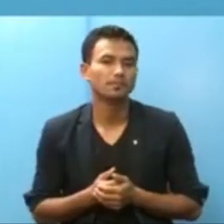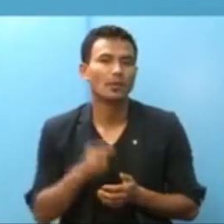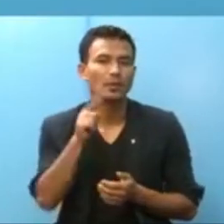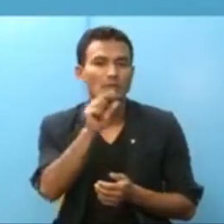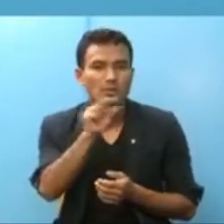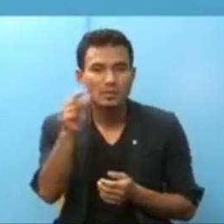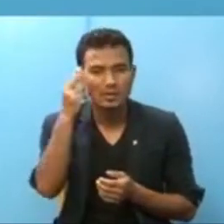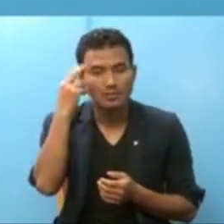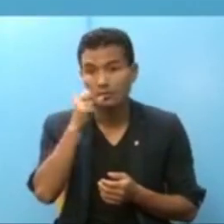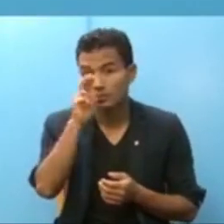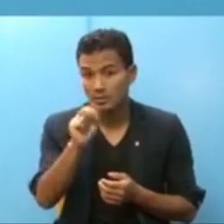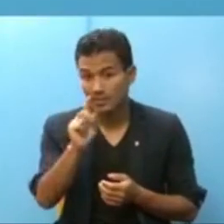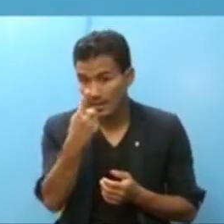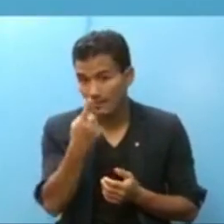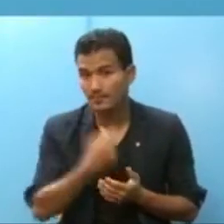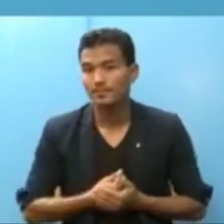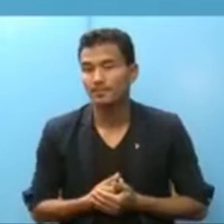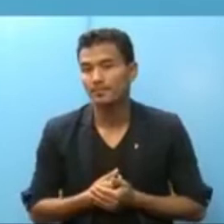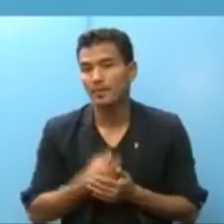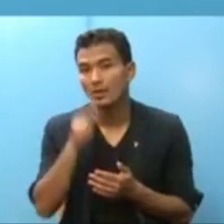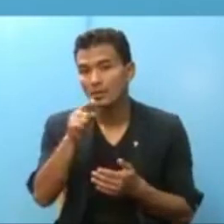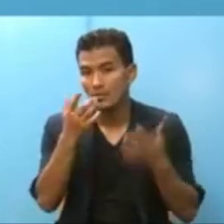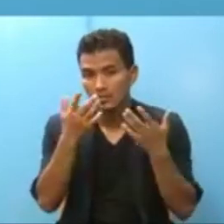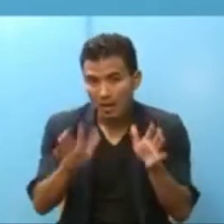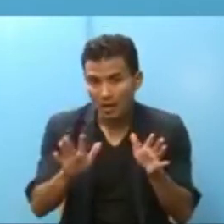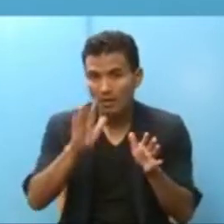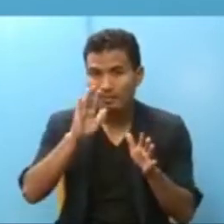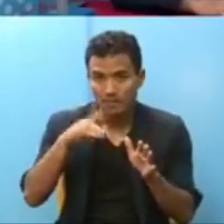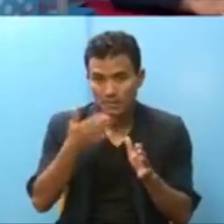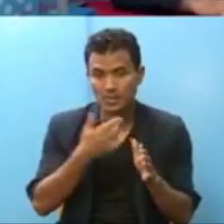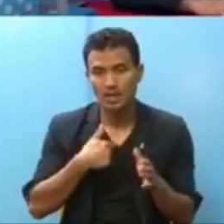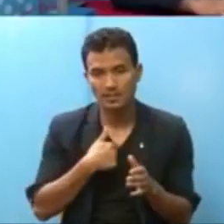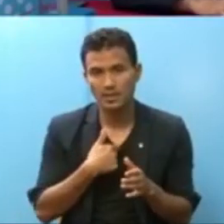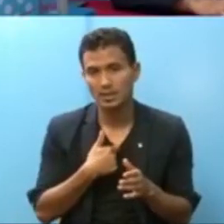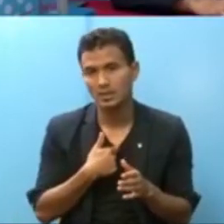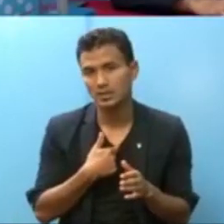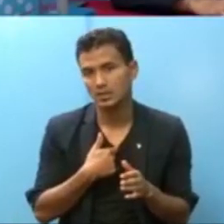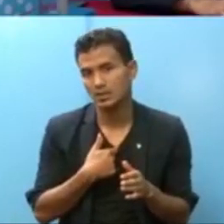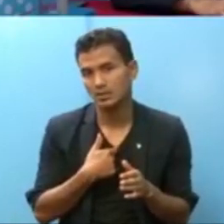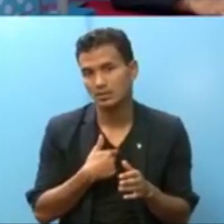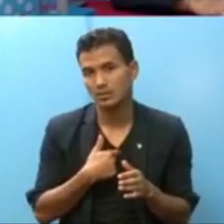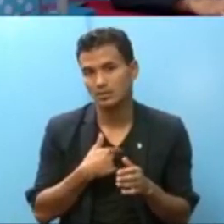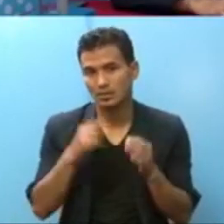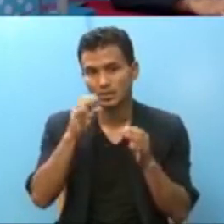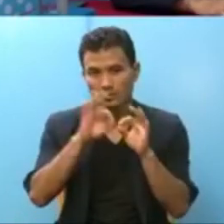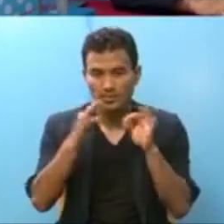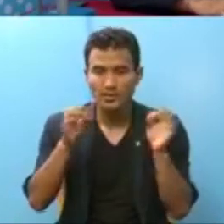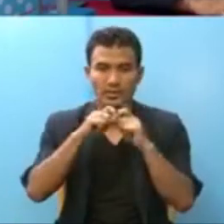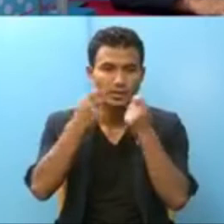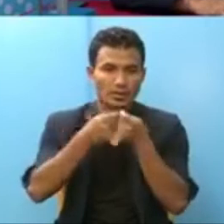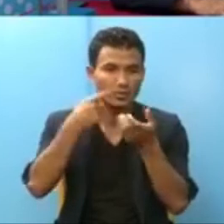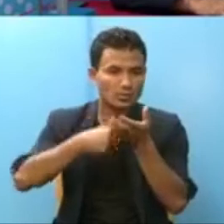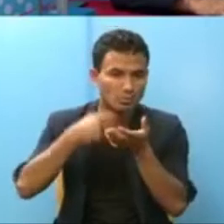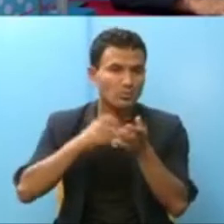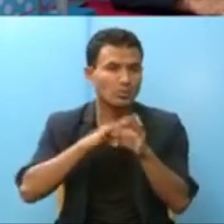अन्हीं जील रूल